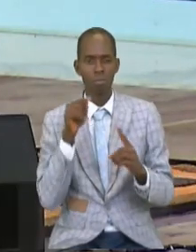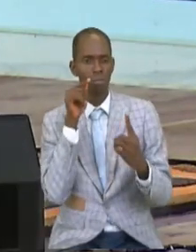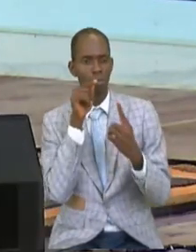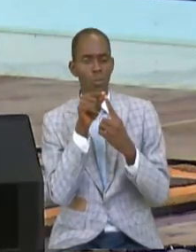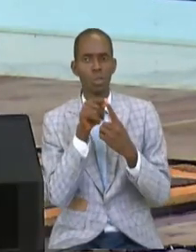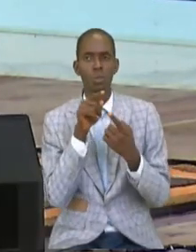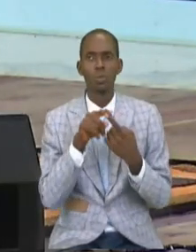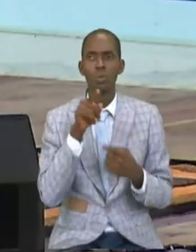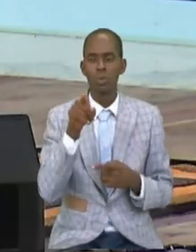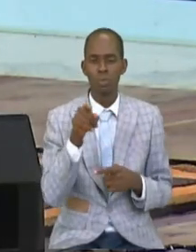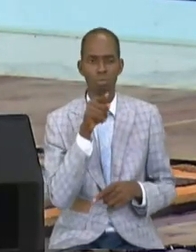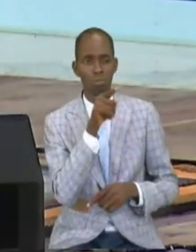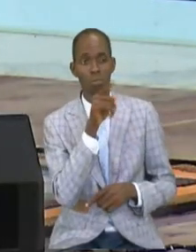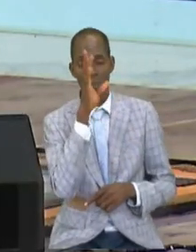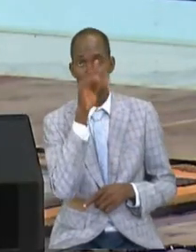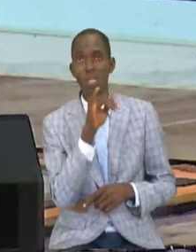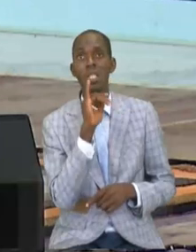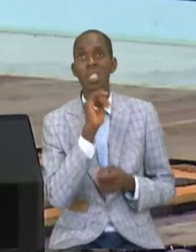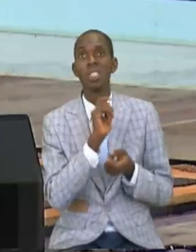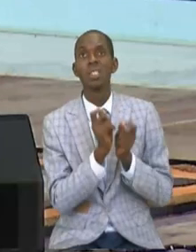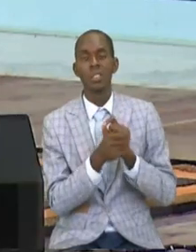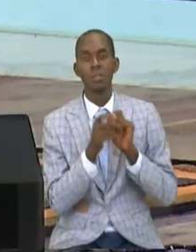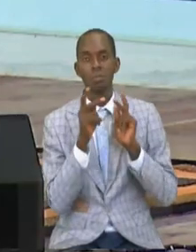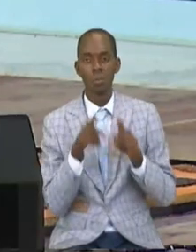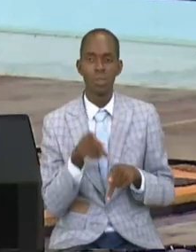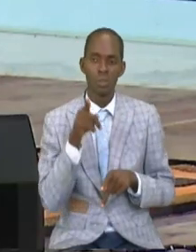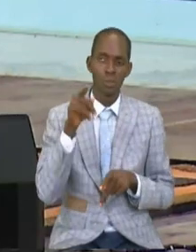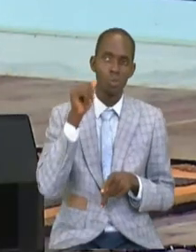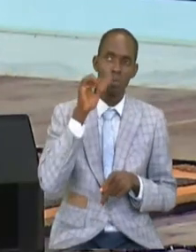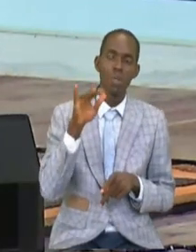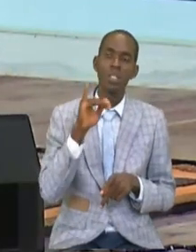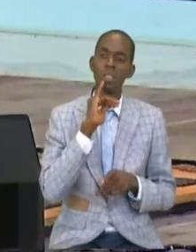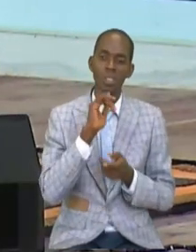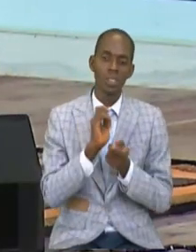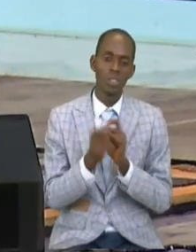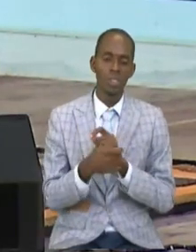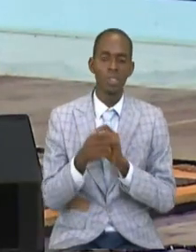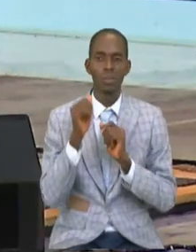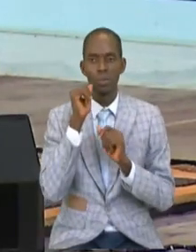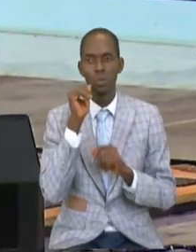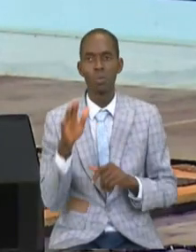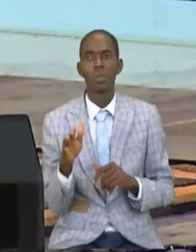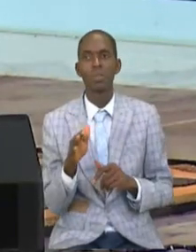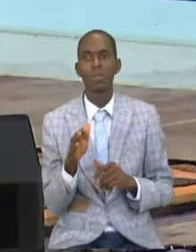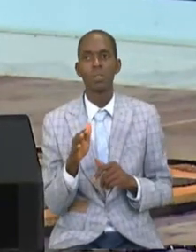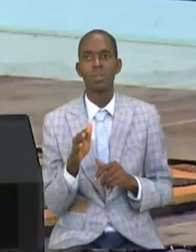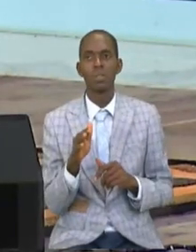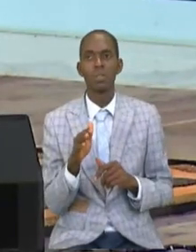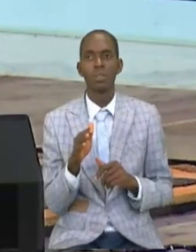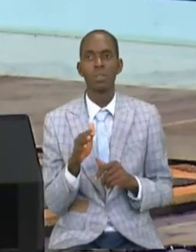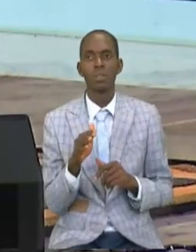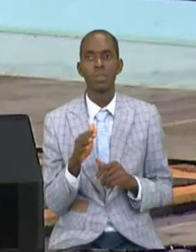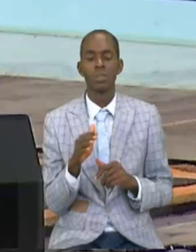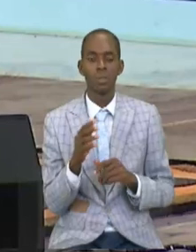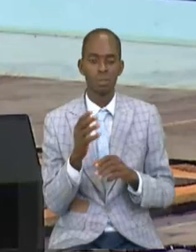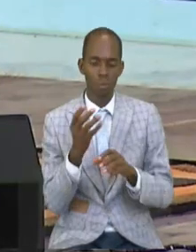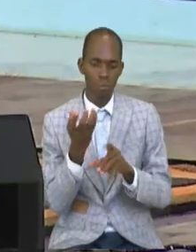vous pouvaient vous doiter que celui-là est un homme changé, une femme changée.